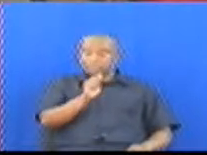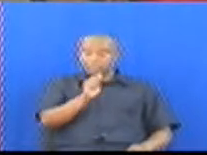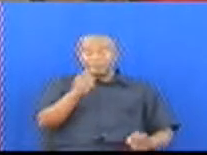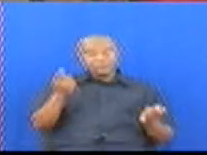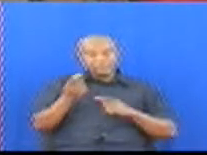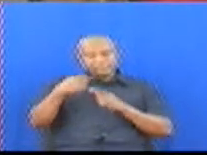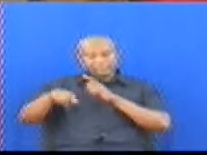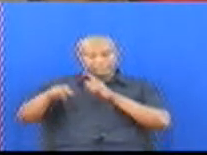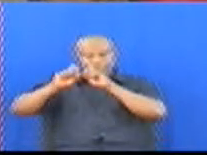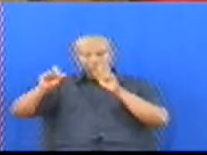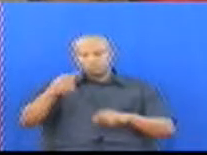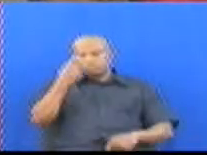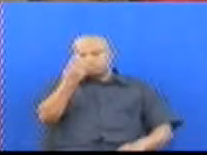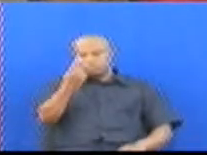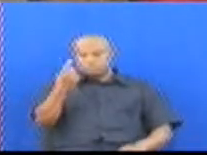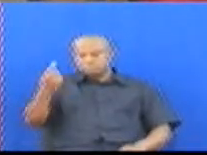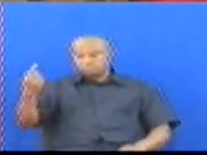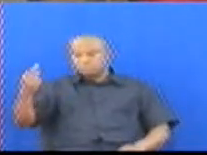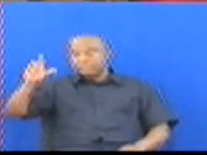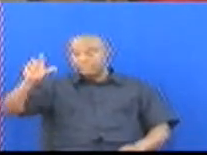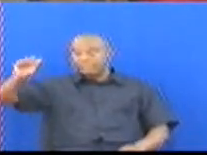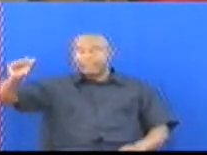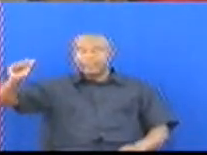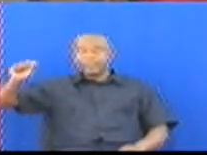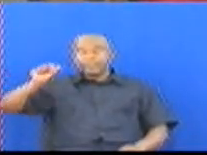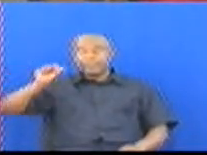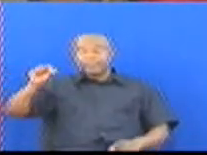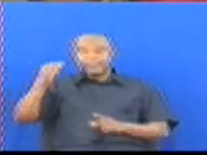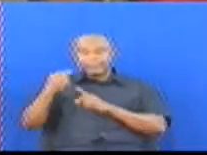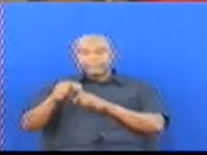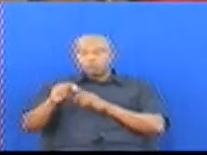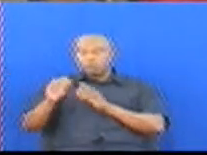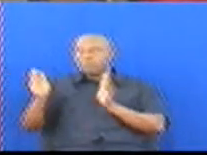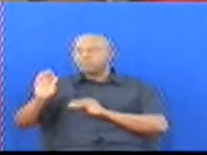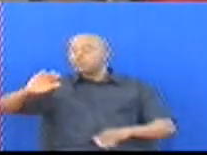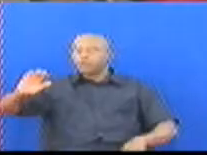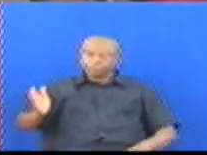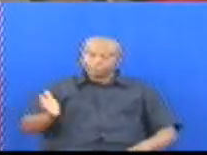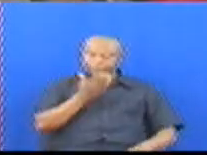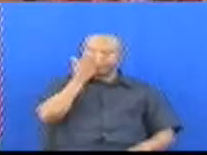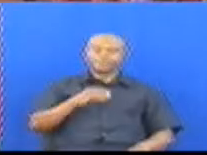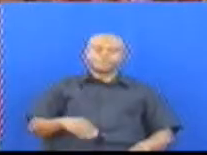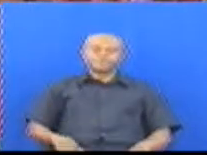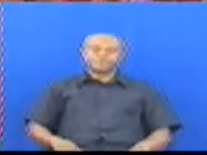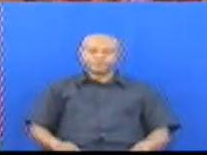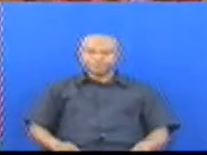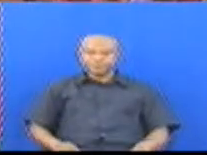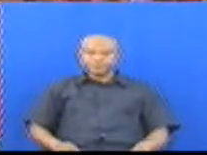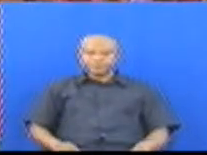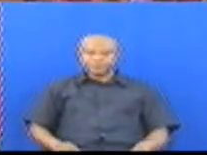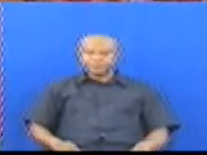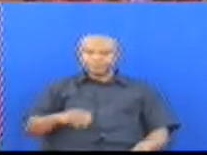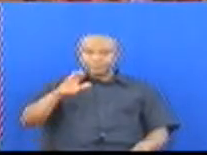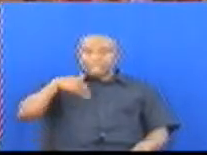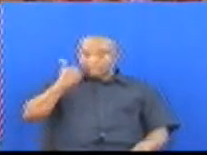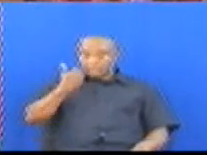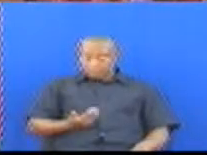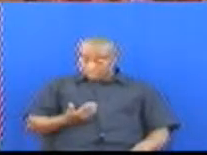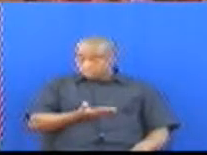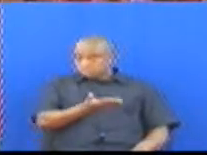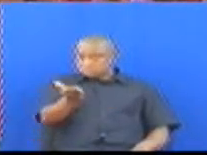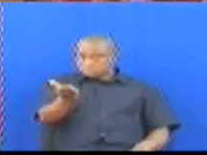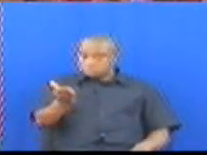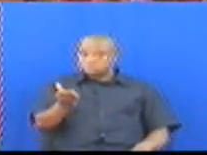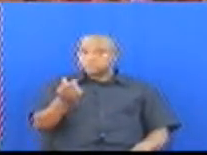kifungu hiki cha 111 A hilo neno pia nalo liondolewe. Lakini baada ya hapo